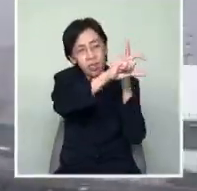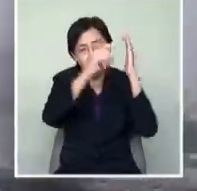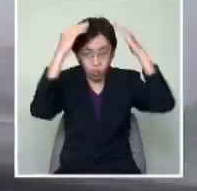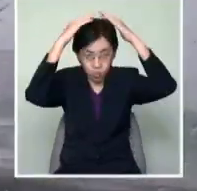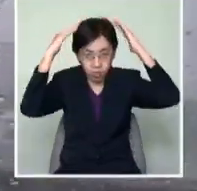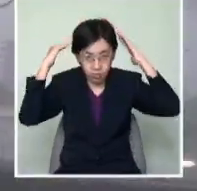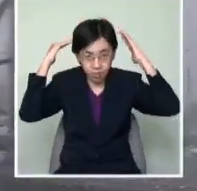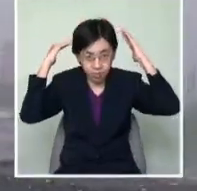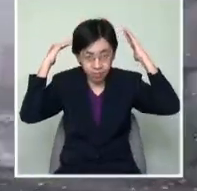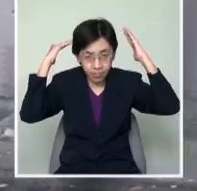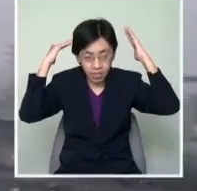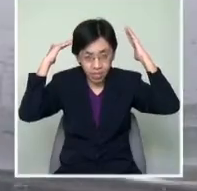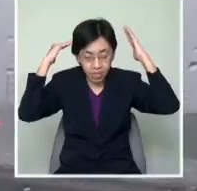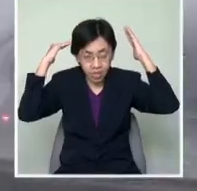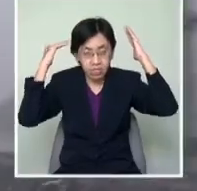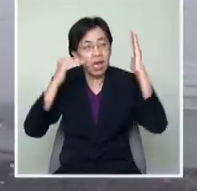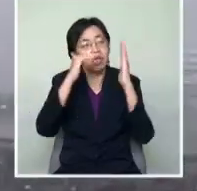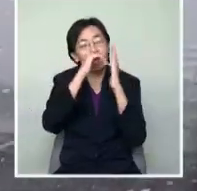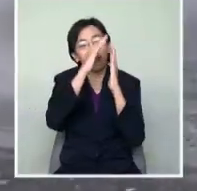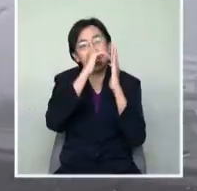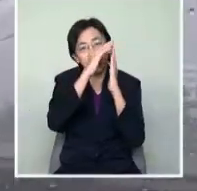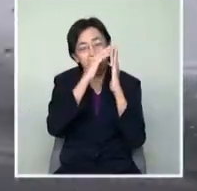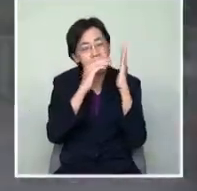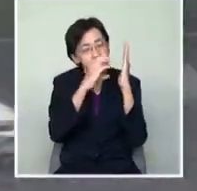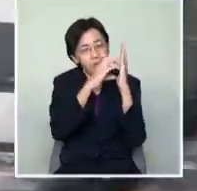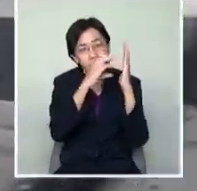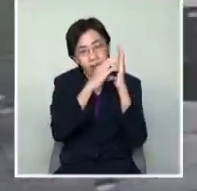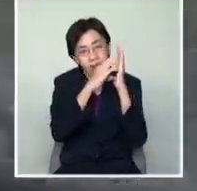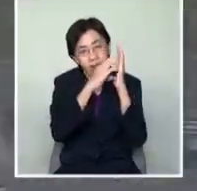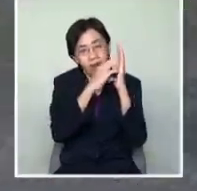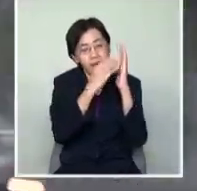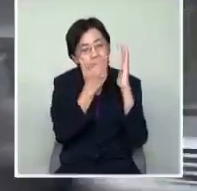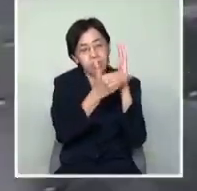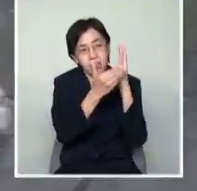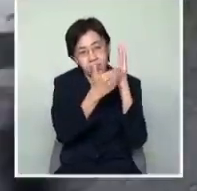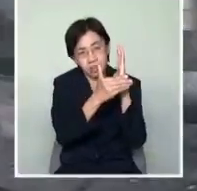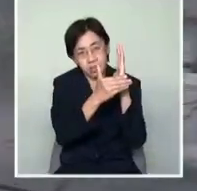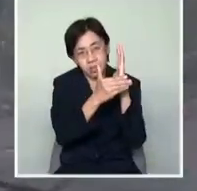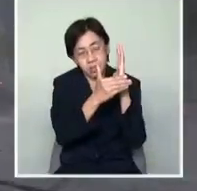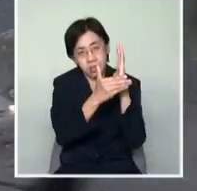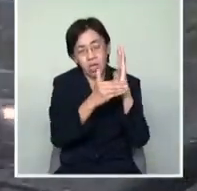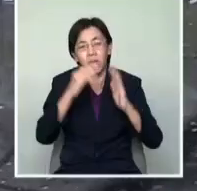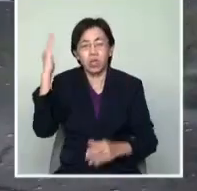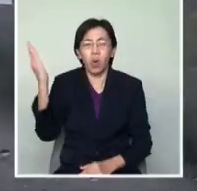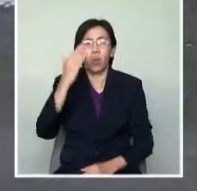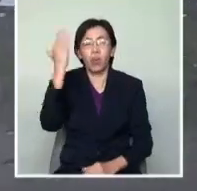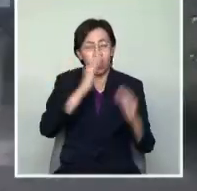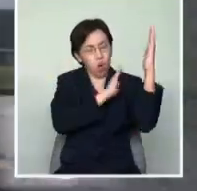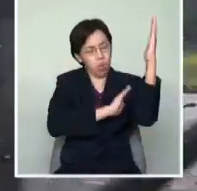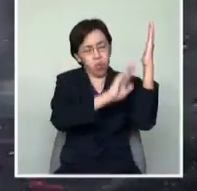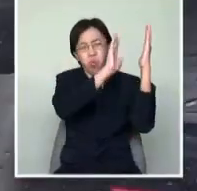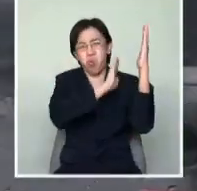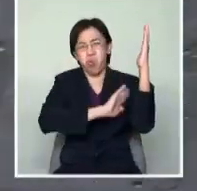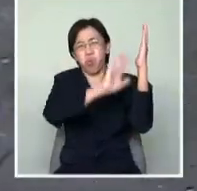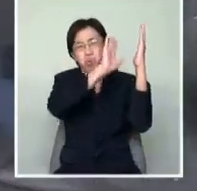คลื่อนลงมาพาดผ่านภาคเหนือภาคกลางตอนบนภาคตะวันออกเฉียงเหนือประกอบกับมรสุมตะวันตกเฉียงใต้ที่ยัง